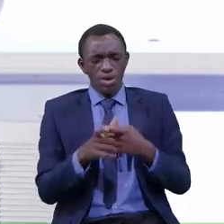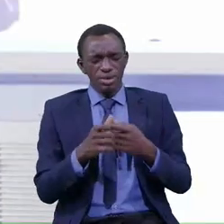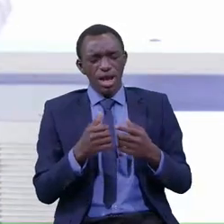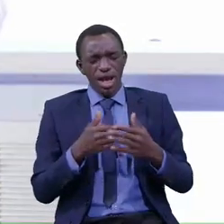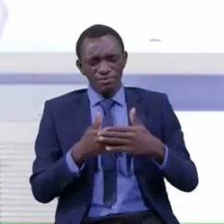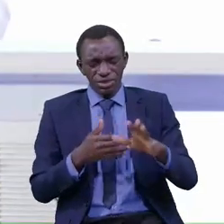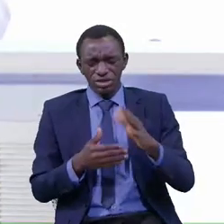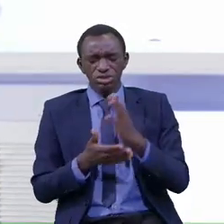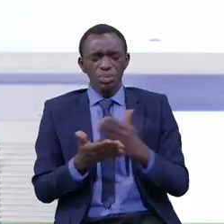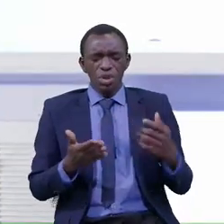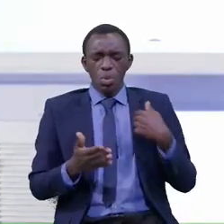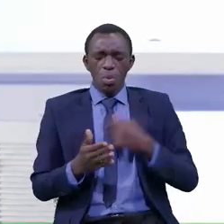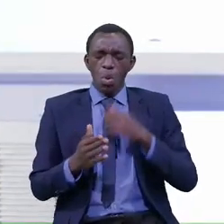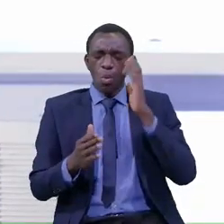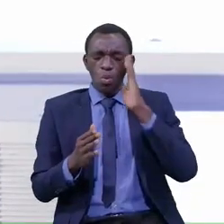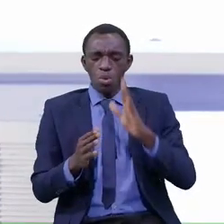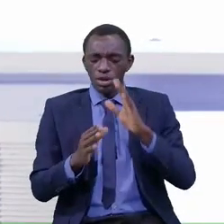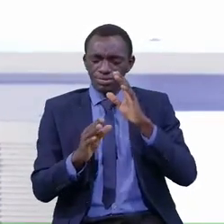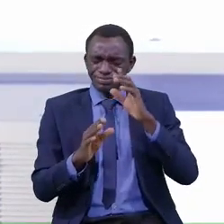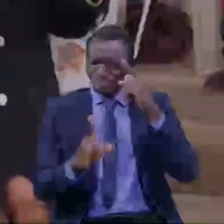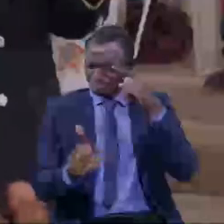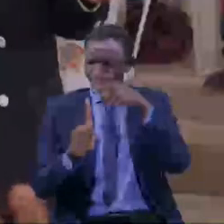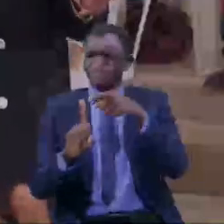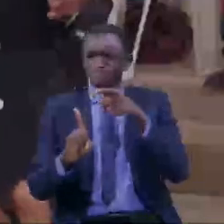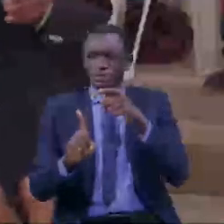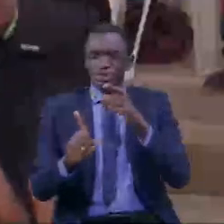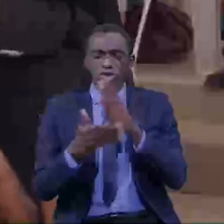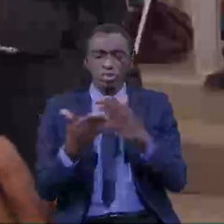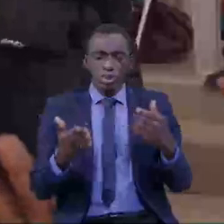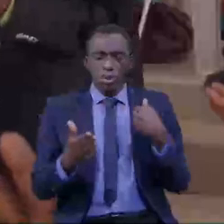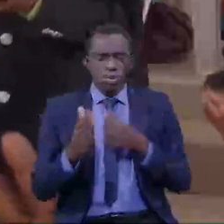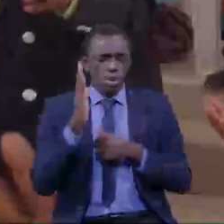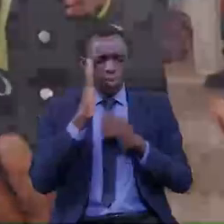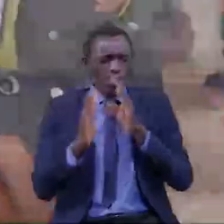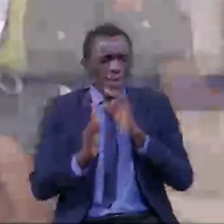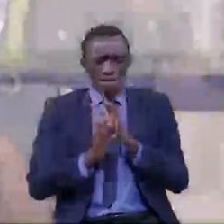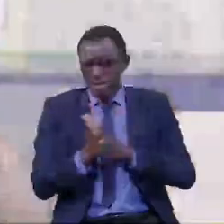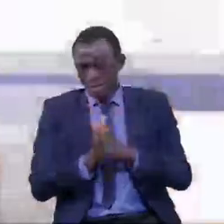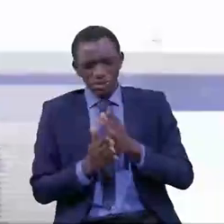qu'il faut poursuivre. Quelque chose pour lequel il faut être passionné. Je prie, Seigneur.